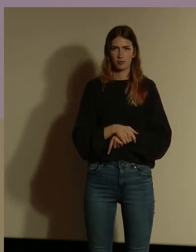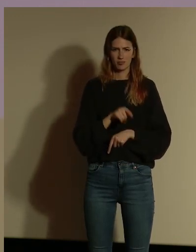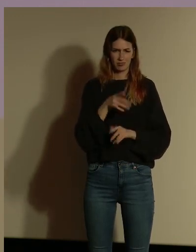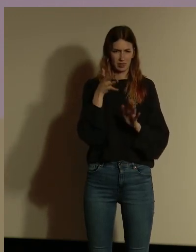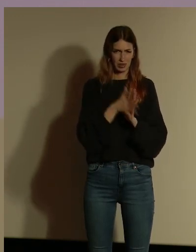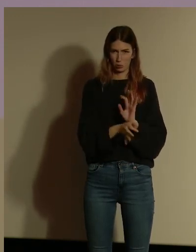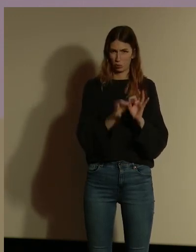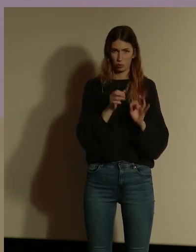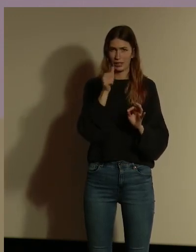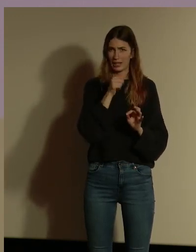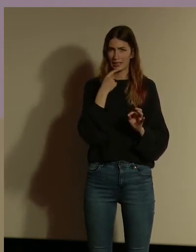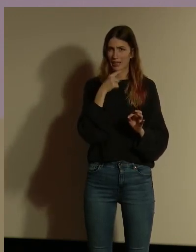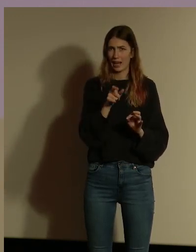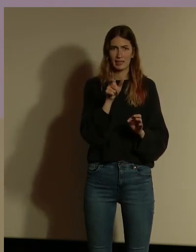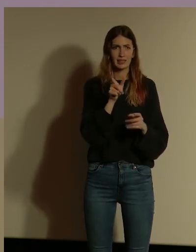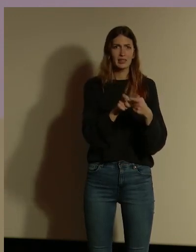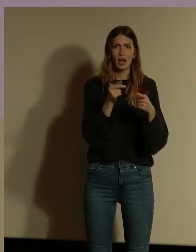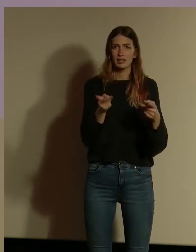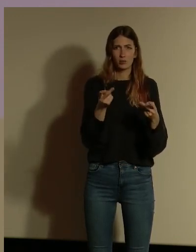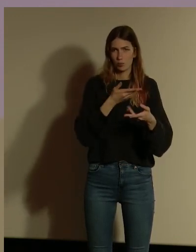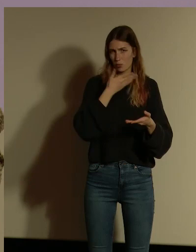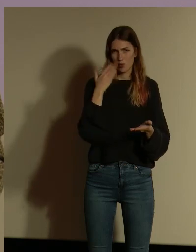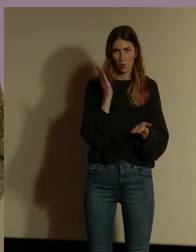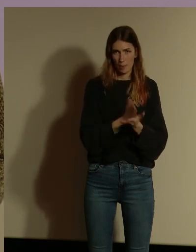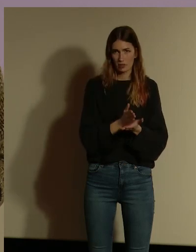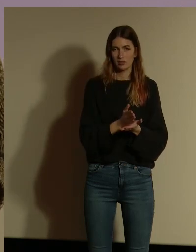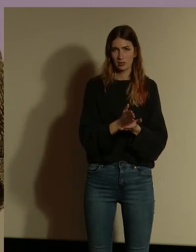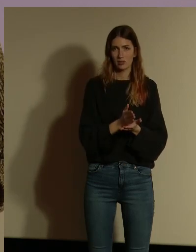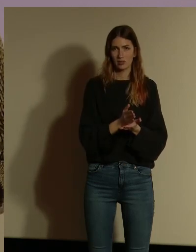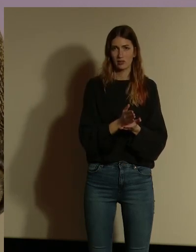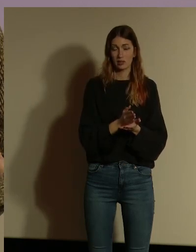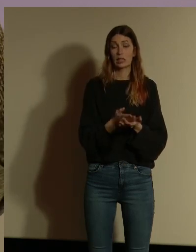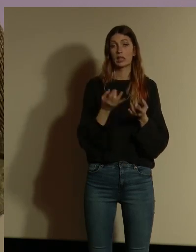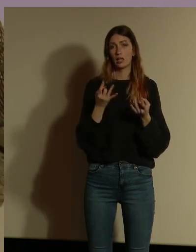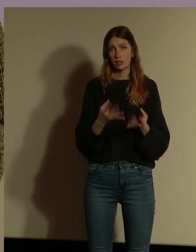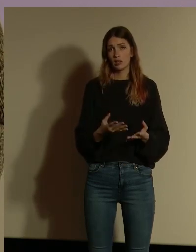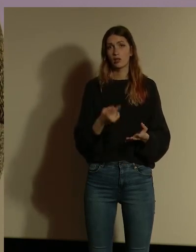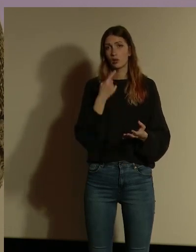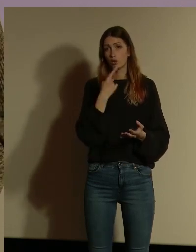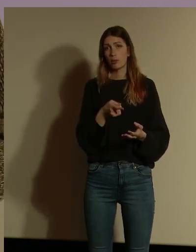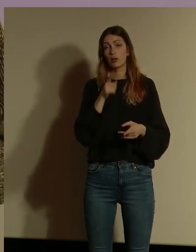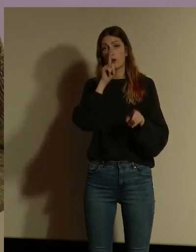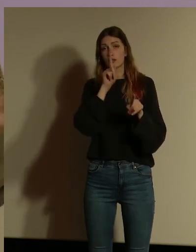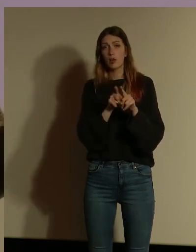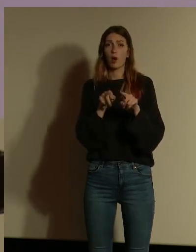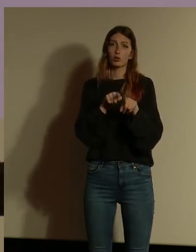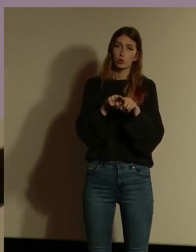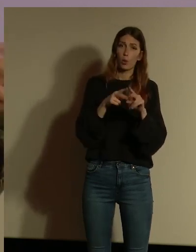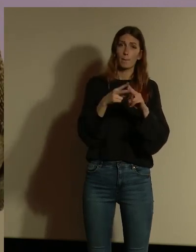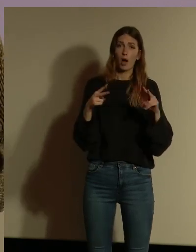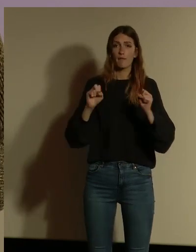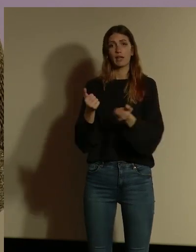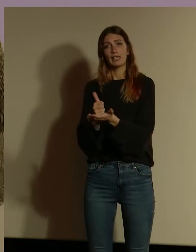midagi. Eesti keeles sellist sõna ei eksisteeri. Nii et lihtsalt nagu ütleme, kas samast soost paarid või